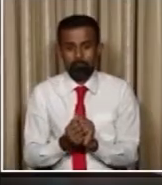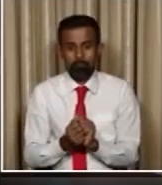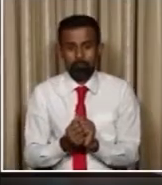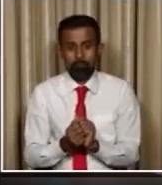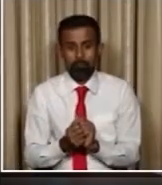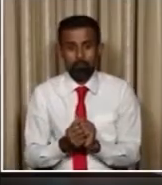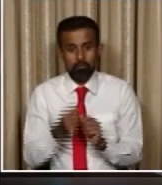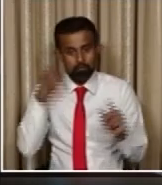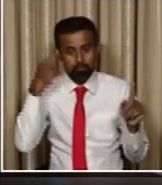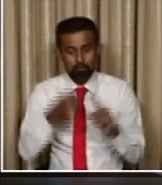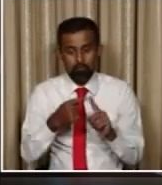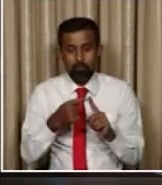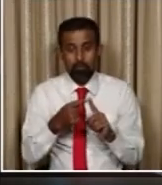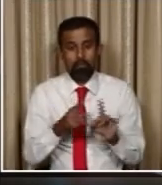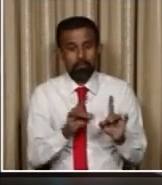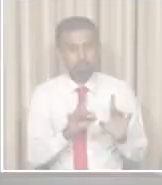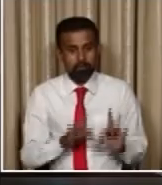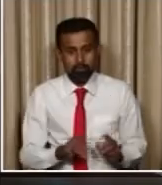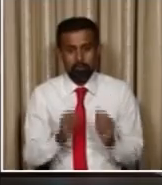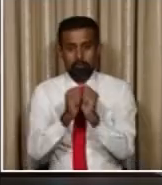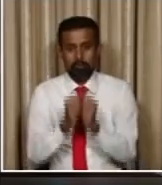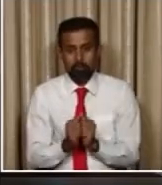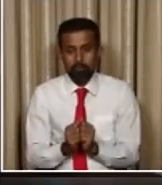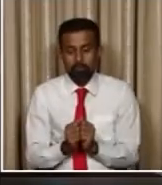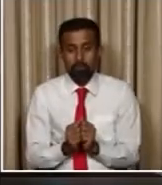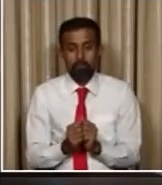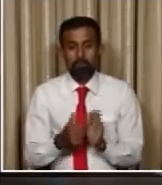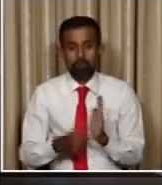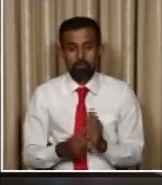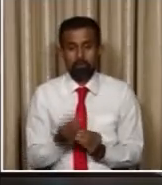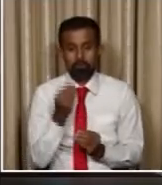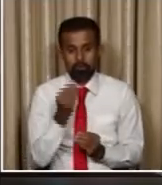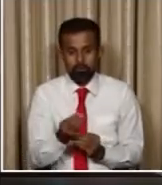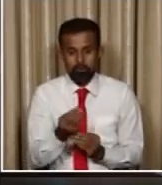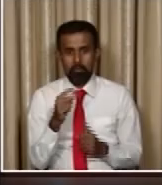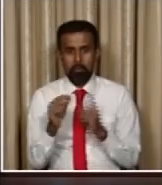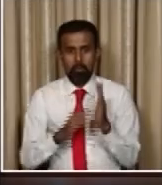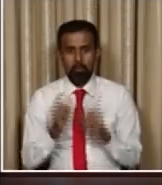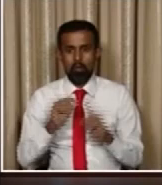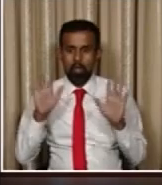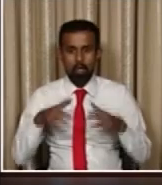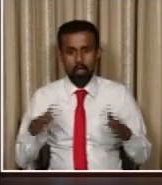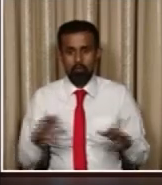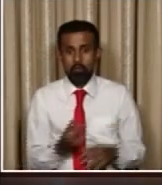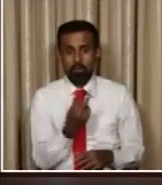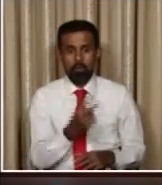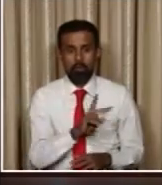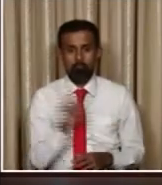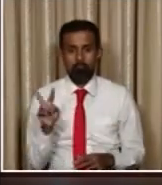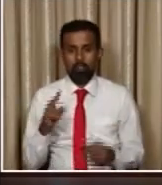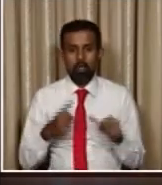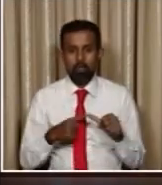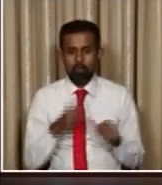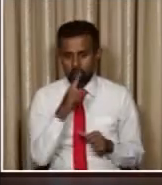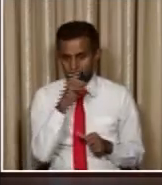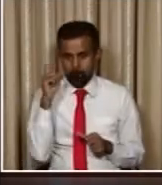ඒ සම්බන්ධ හෝ ඊට ආනුෂාංගික කාරණා සඳහා විධිවිධාන සැලැස්වීම පිණිස වූ පනත් කැටුම් පතකි. මේක 2022 අගෝස්තු